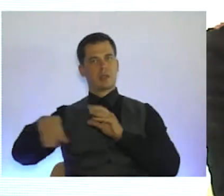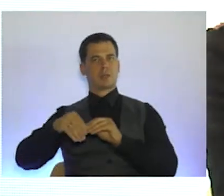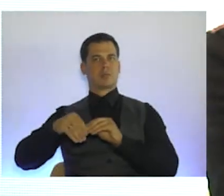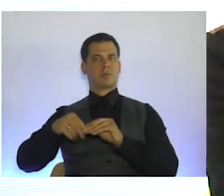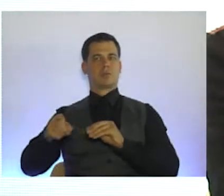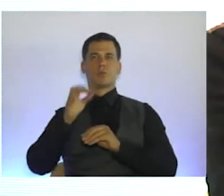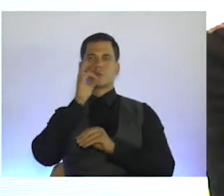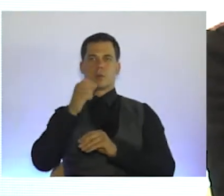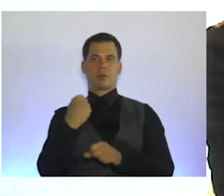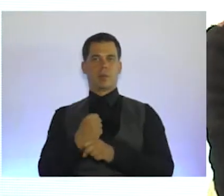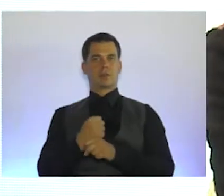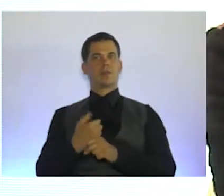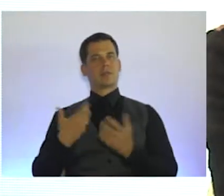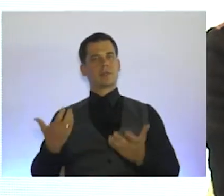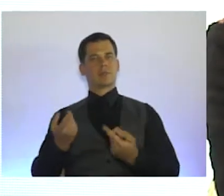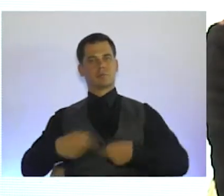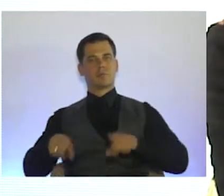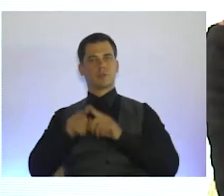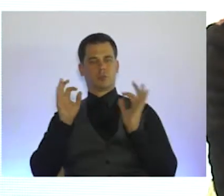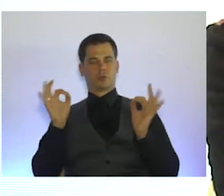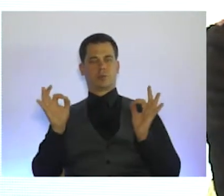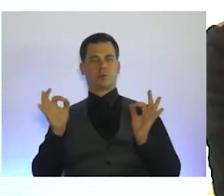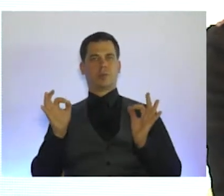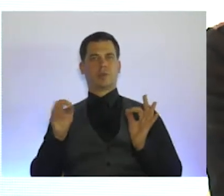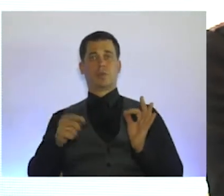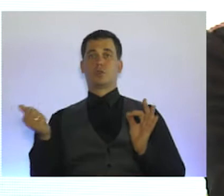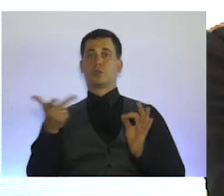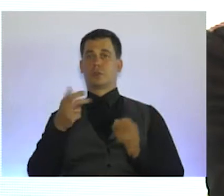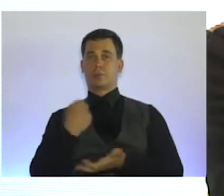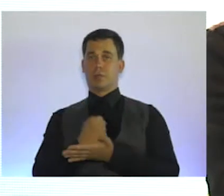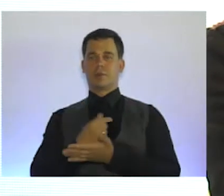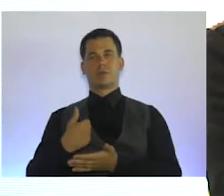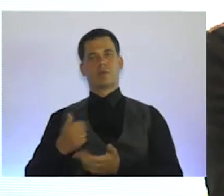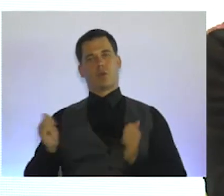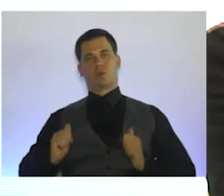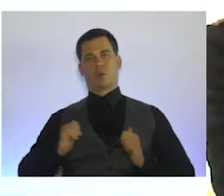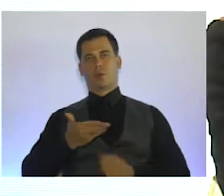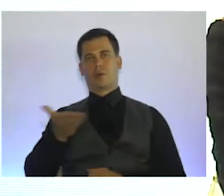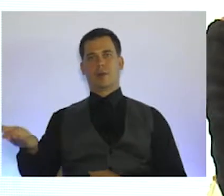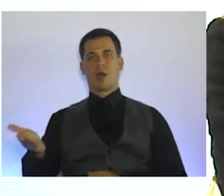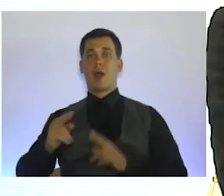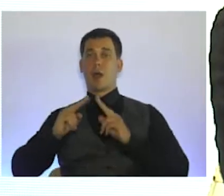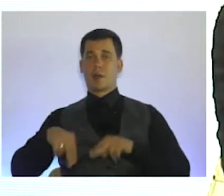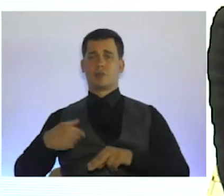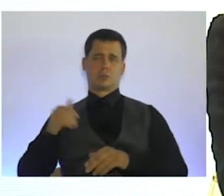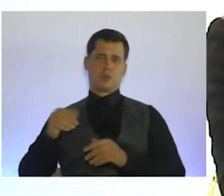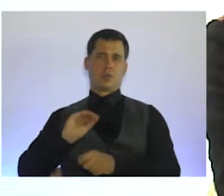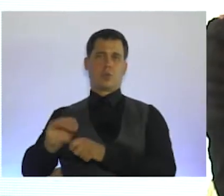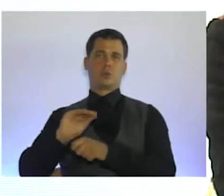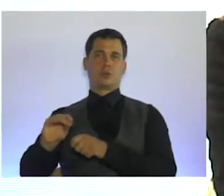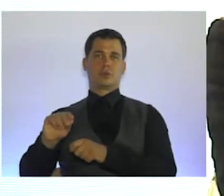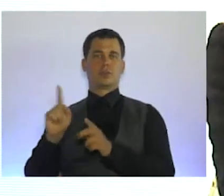że przychodzę, żeby dobrze wykonywać swoją pracę. I to są trzy rzeczy, których my oczekujemy od pracowników, a całej reszty ich nauczymy, bo działamy też w